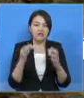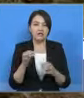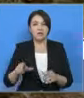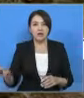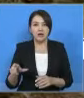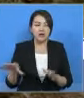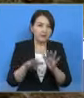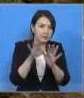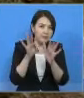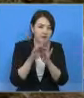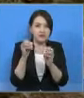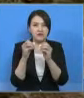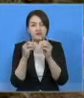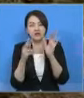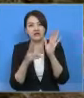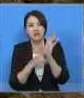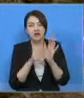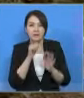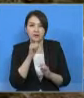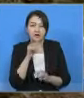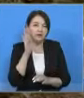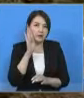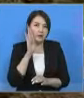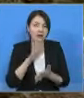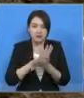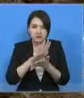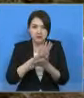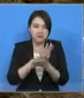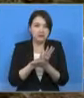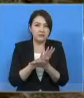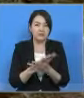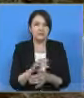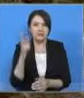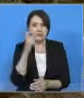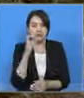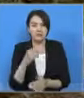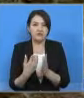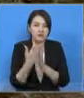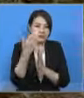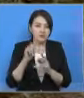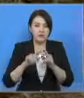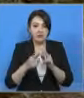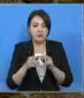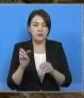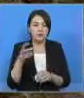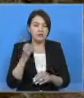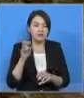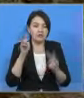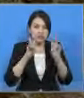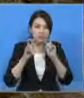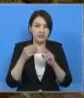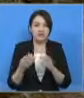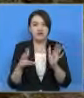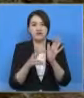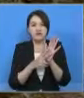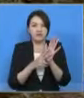было отобрано 18 проб воды на микробиологические, паразитологические, санитарно-химические, в том числе высокотехнологические, радиологические исследования, и